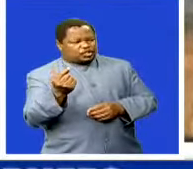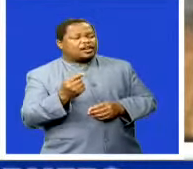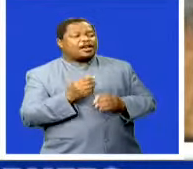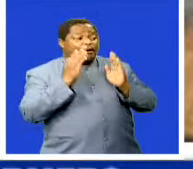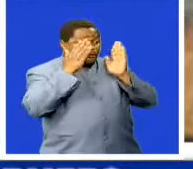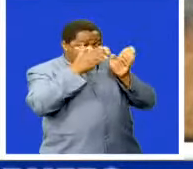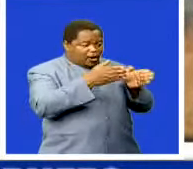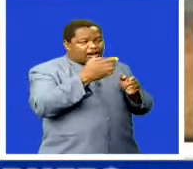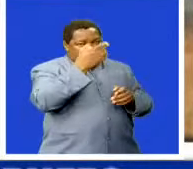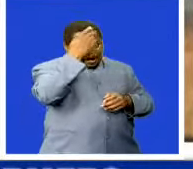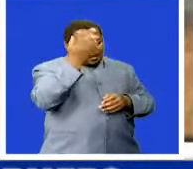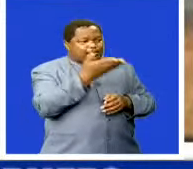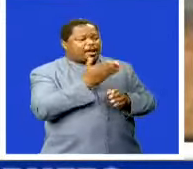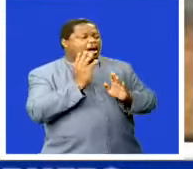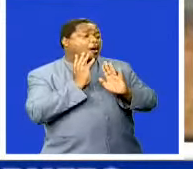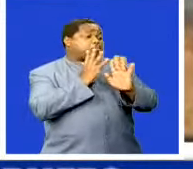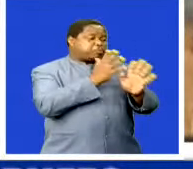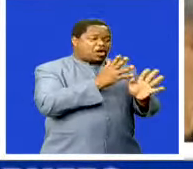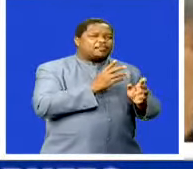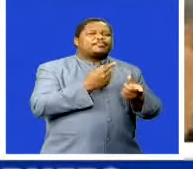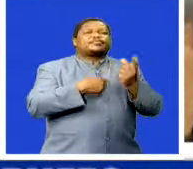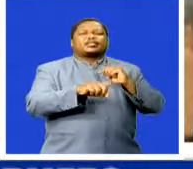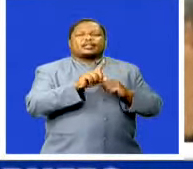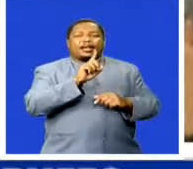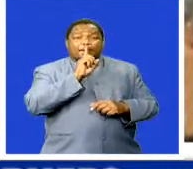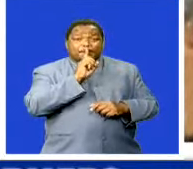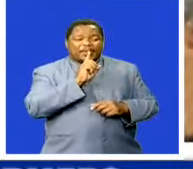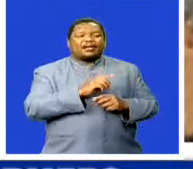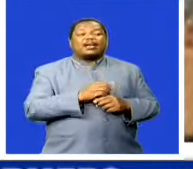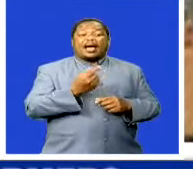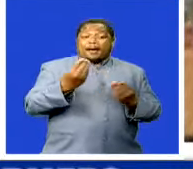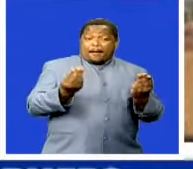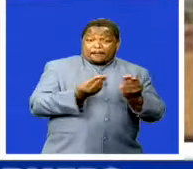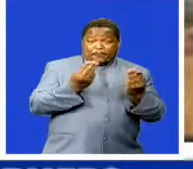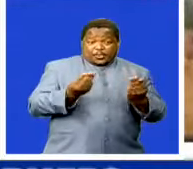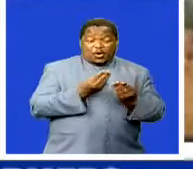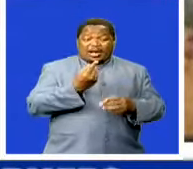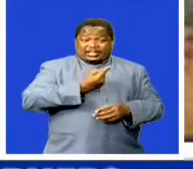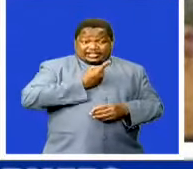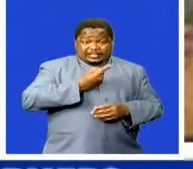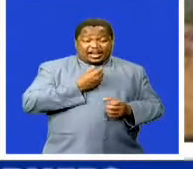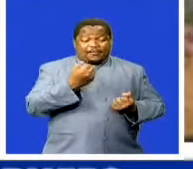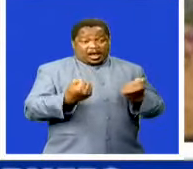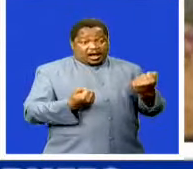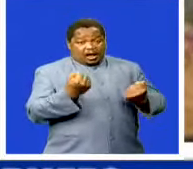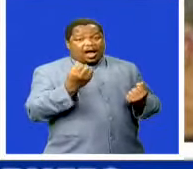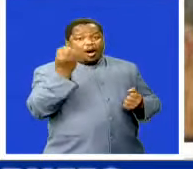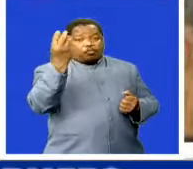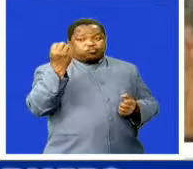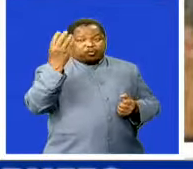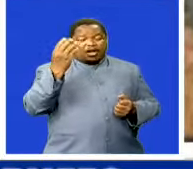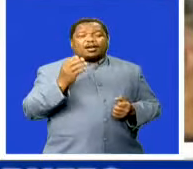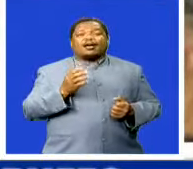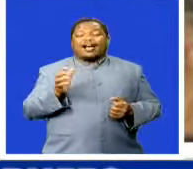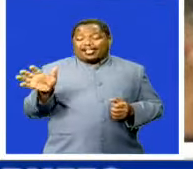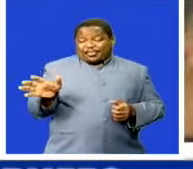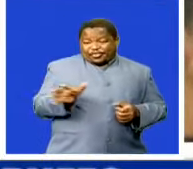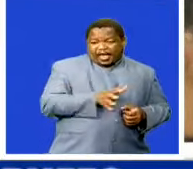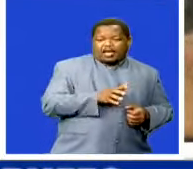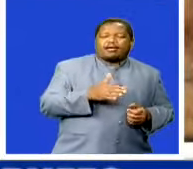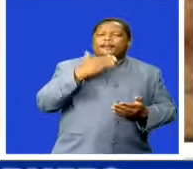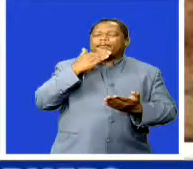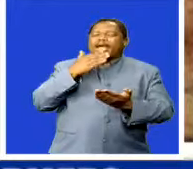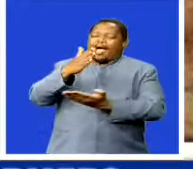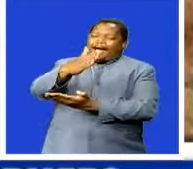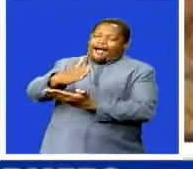so bavame kuphephela ngale as a result nakasebenzise leti commercial tebantu kanze ukuthi insimi asayilimi yonke so lima